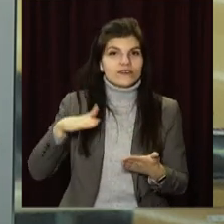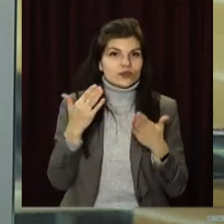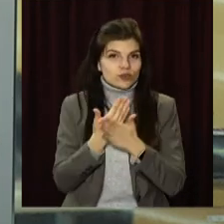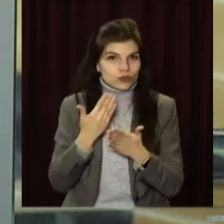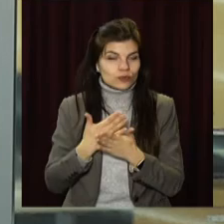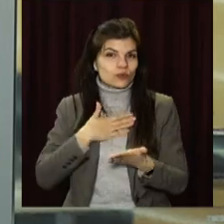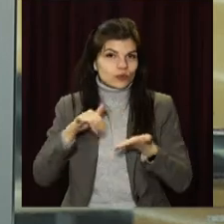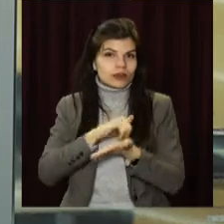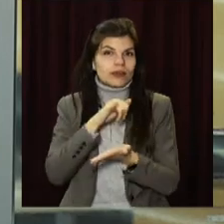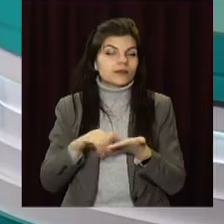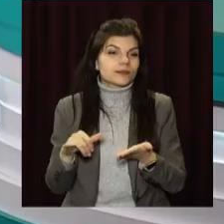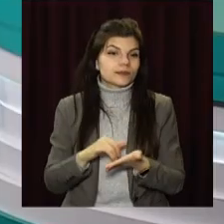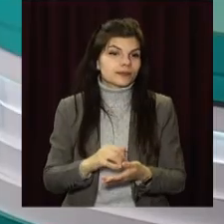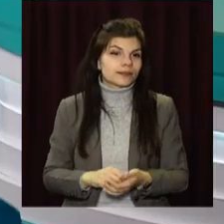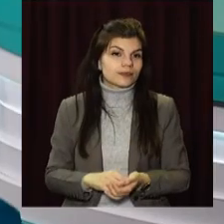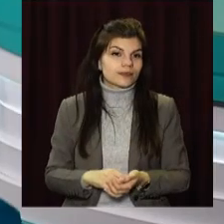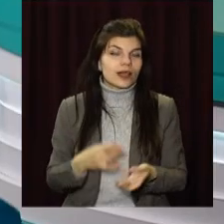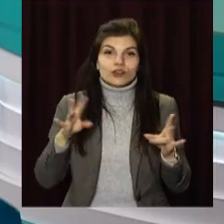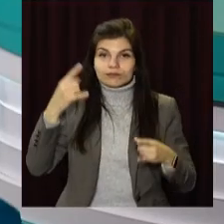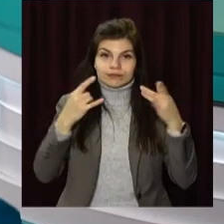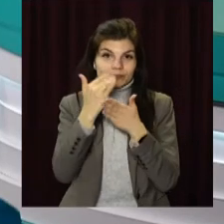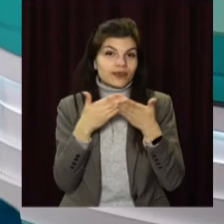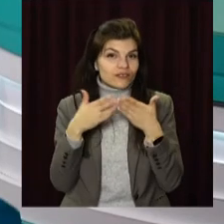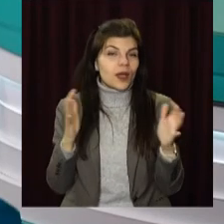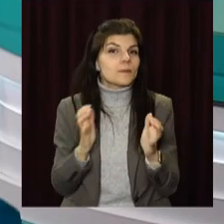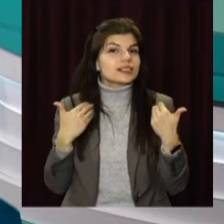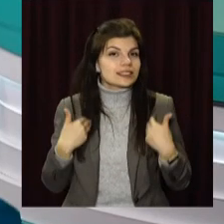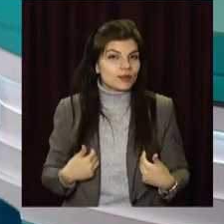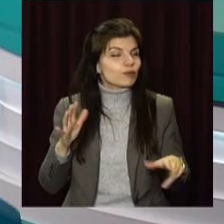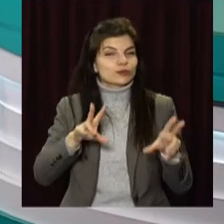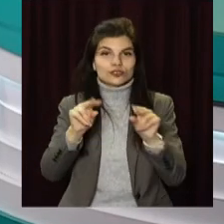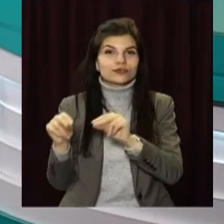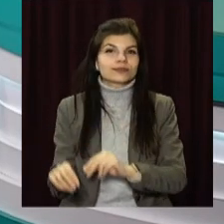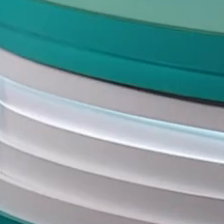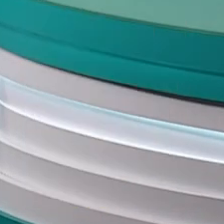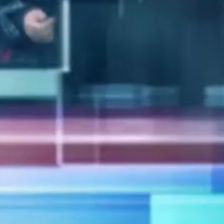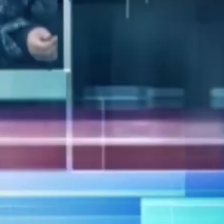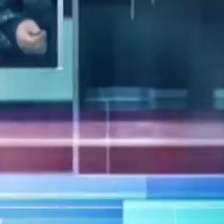мережах та на нашому YouTube-каналі. Залишайтеся з «Відкритим», бережіть себе та хай щастить!